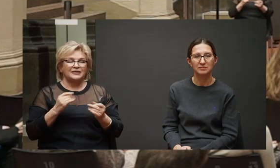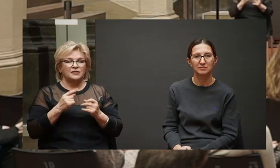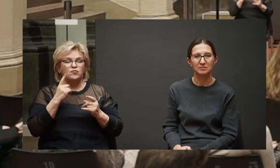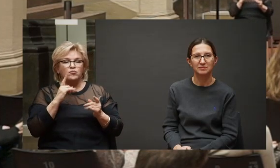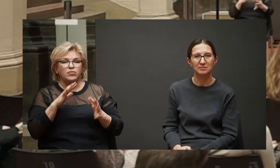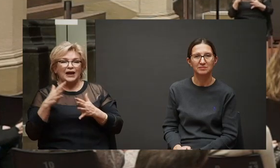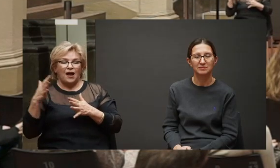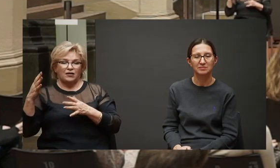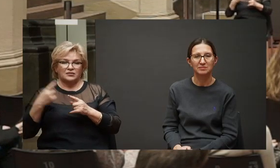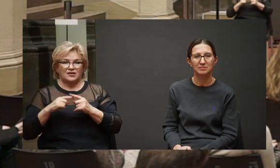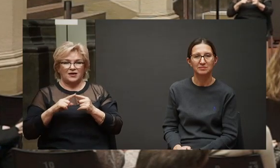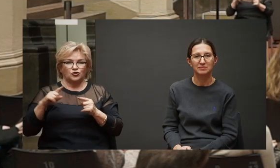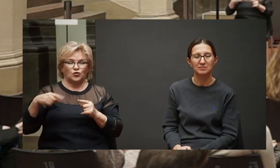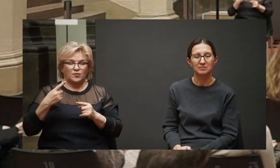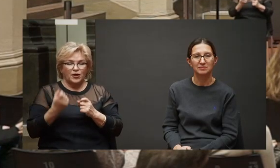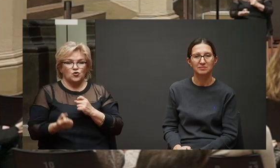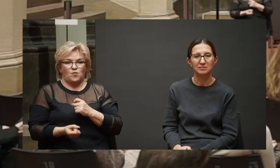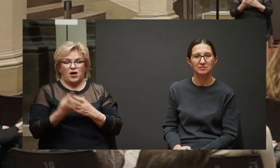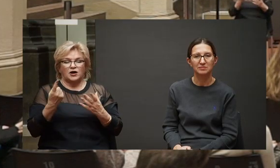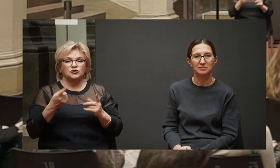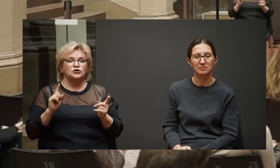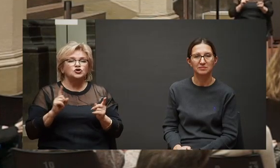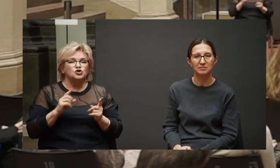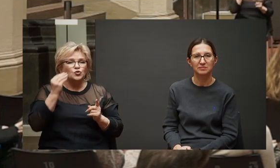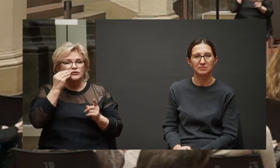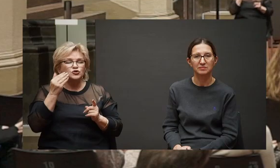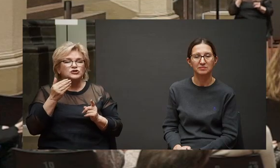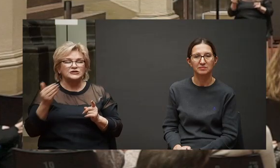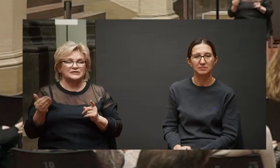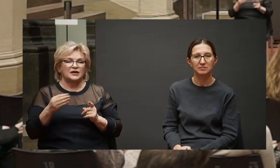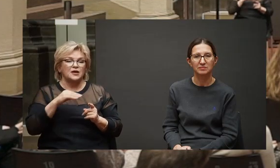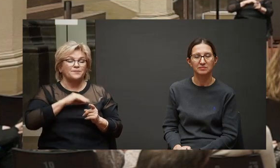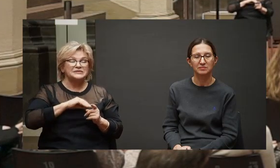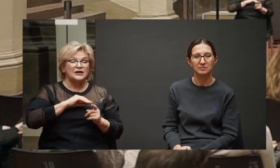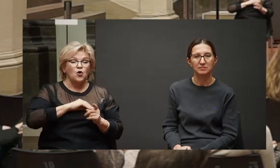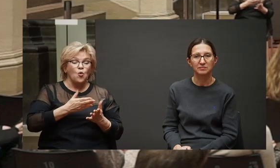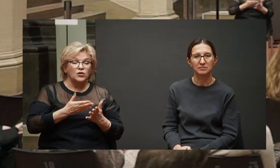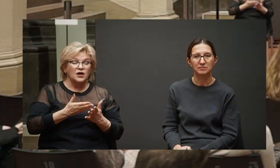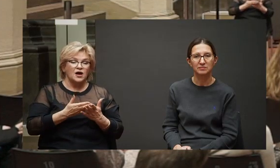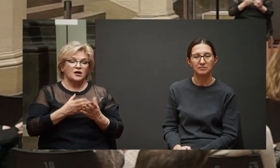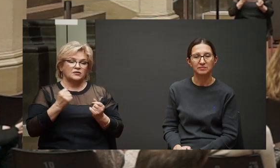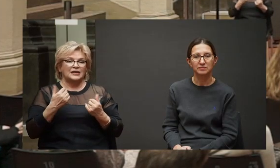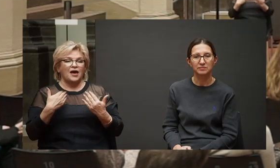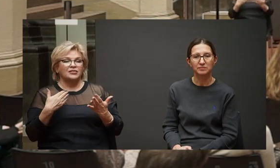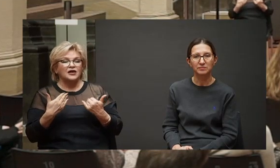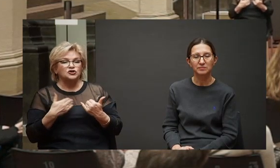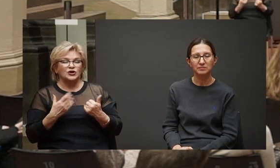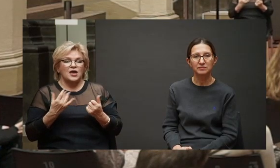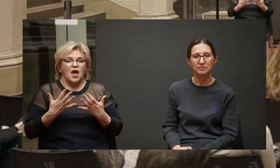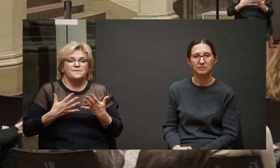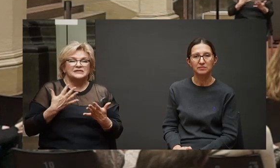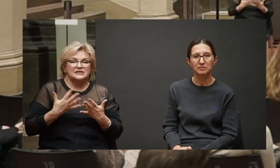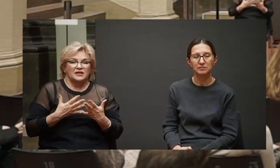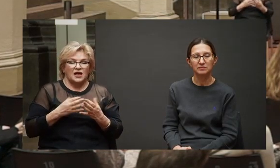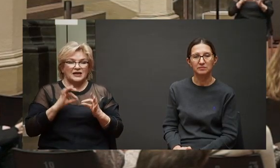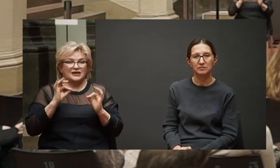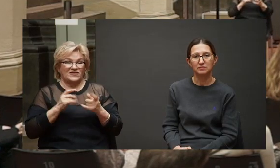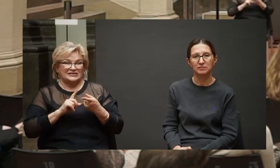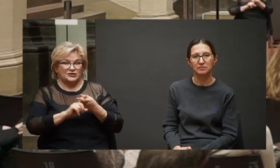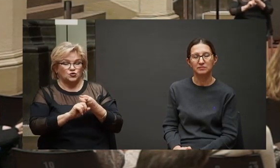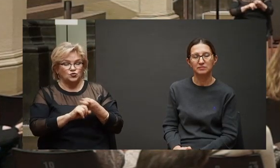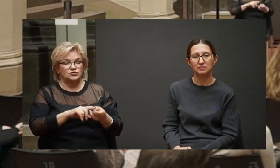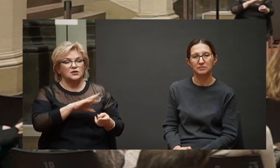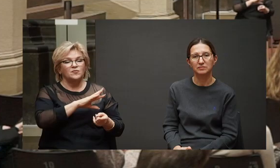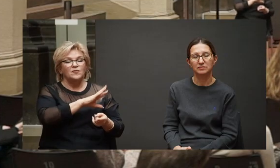бриллианты, которые потом окажутся. Вот что с точки зрения психолога и отношения эмоционального с искусством вы бы